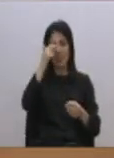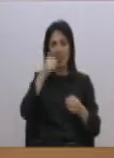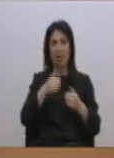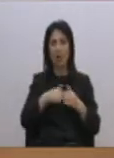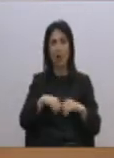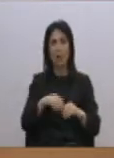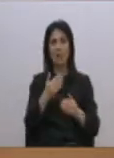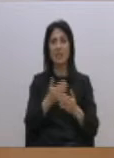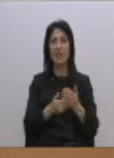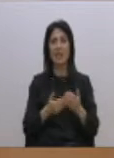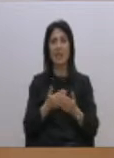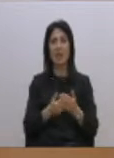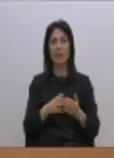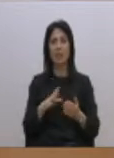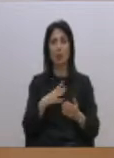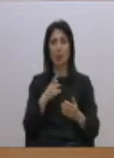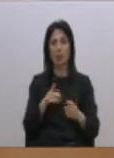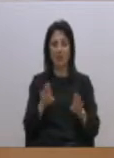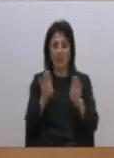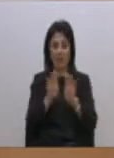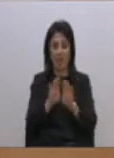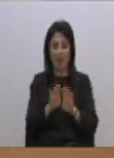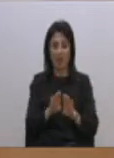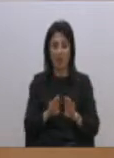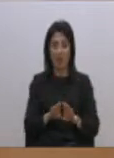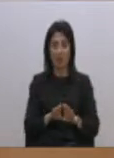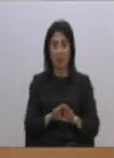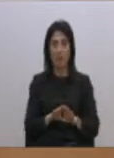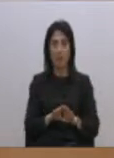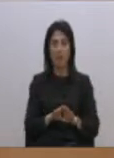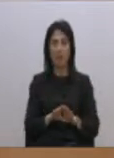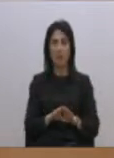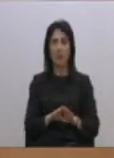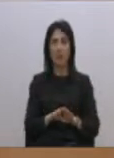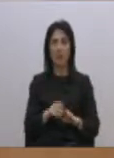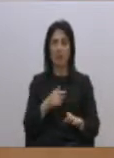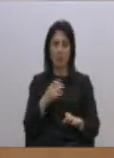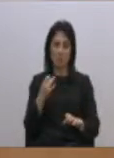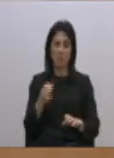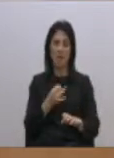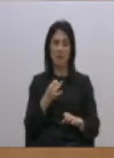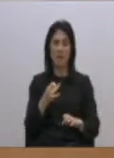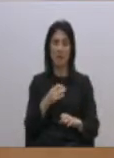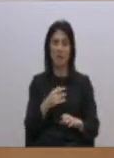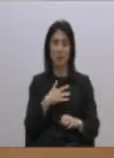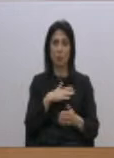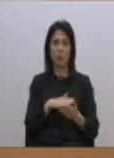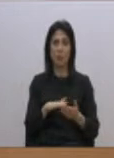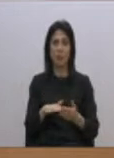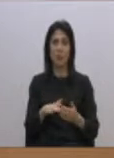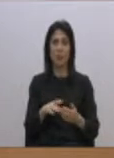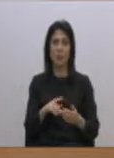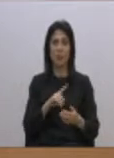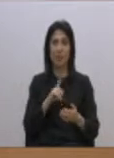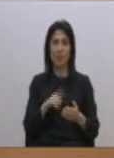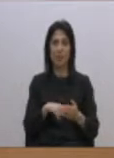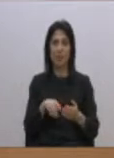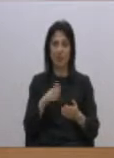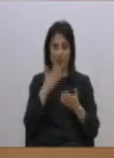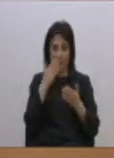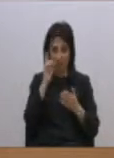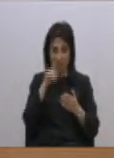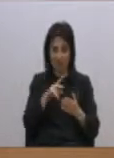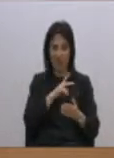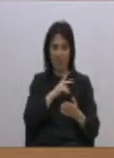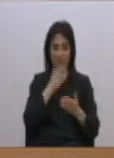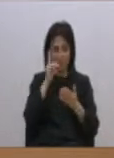comisiți recomandații, tam opilul, o tam hodrașit. Gotul mai interesant. Cât vreau, am gândit că l-am vizit,